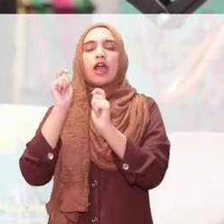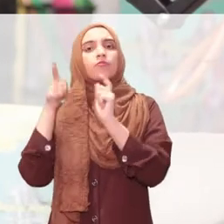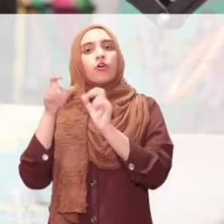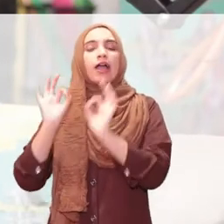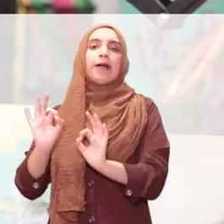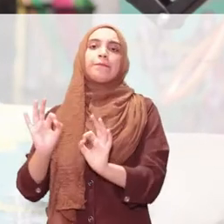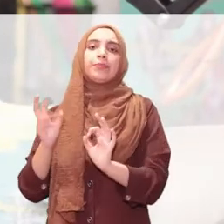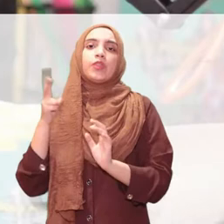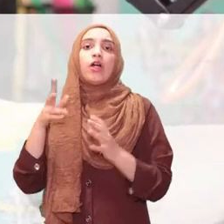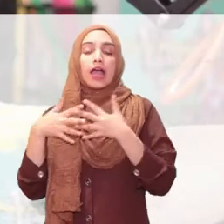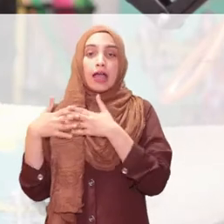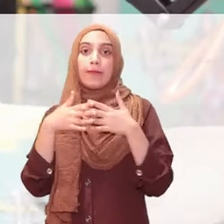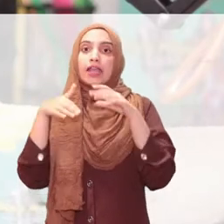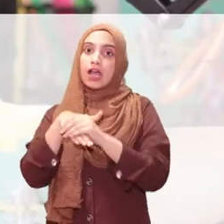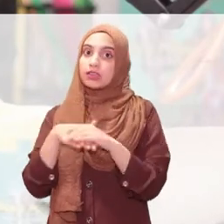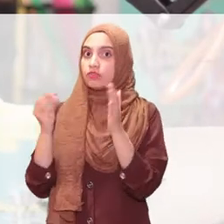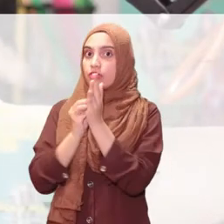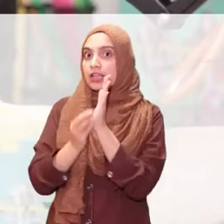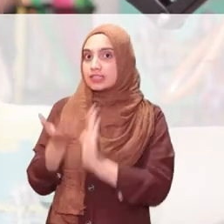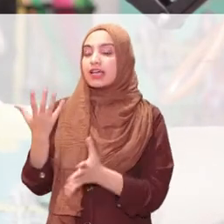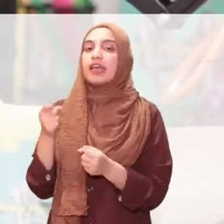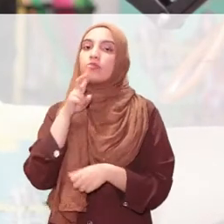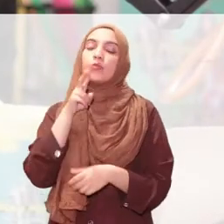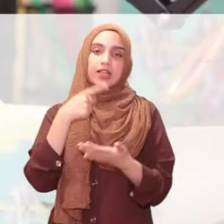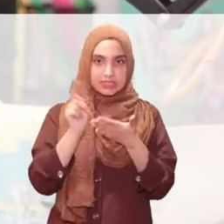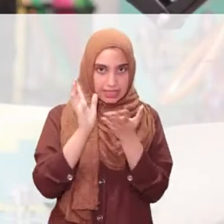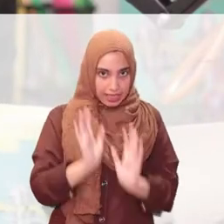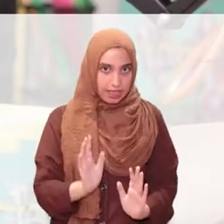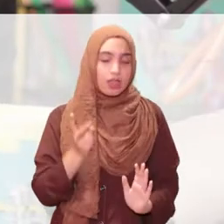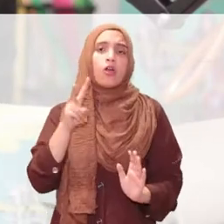सब्सक्राइब एंड एस्क्ड थिस क्वेश्चन ओं